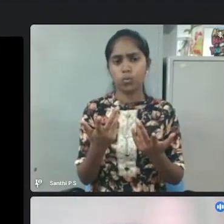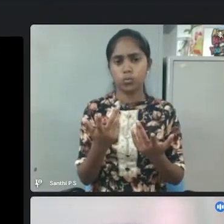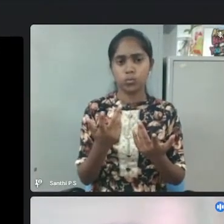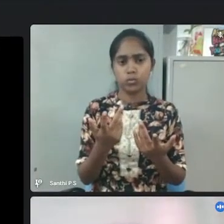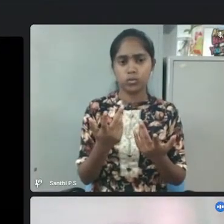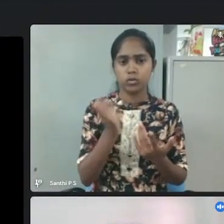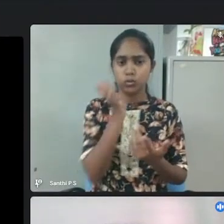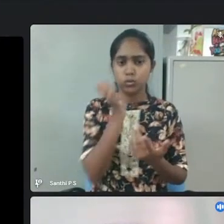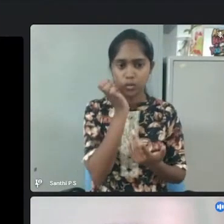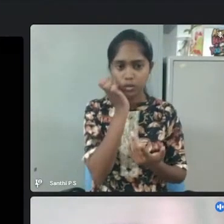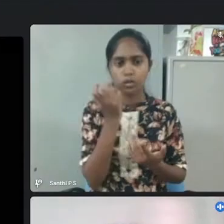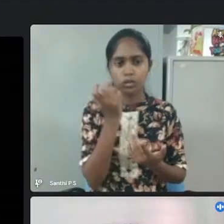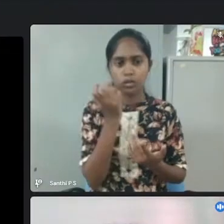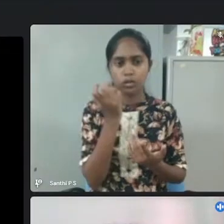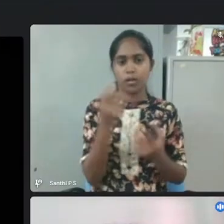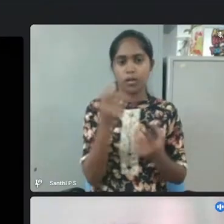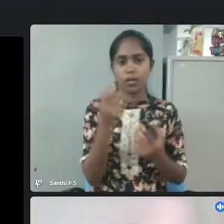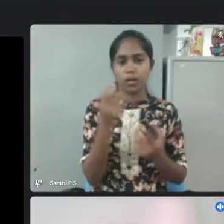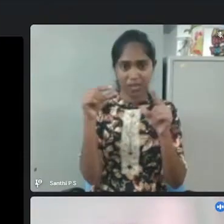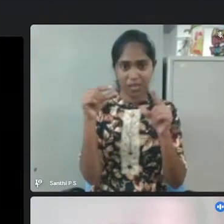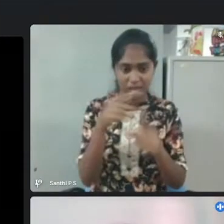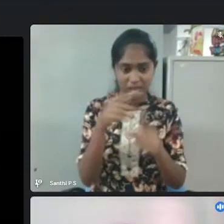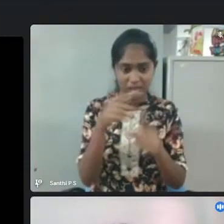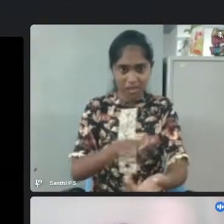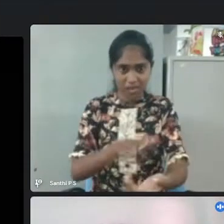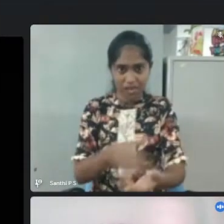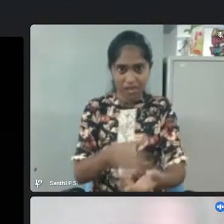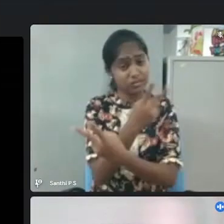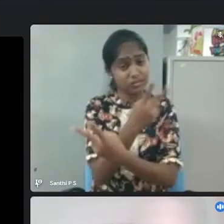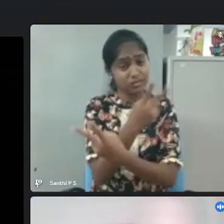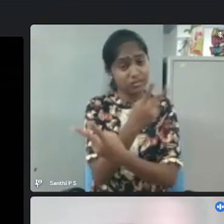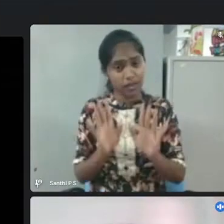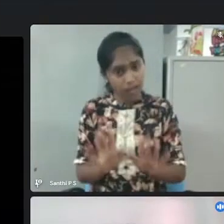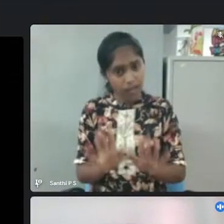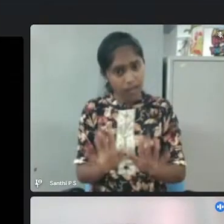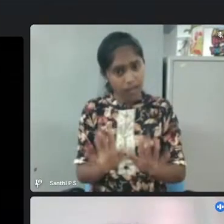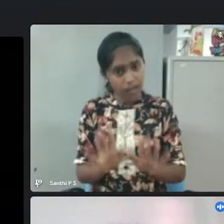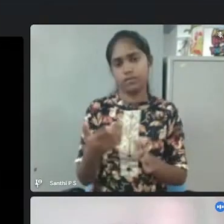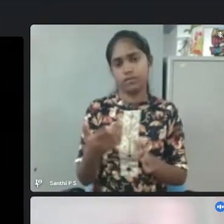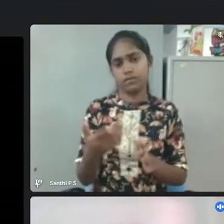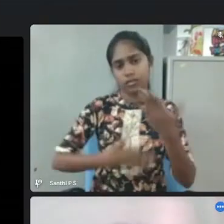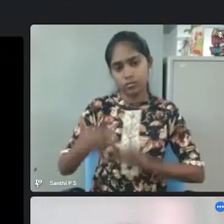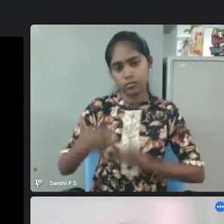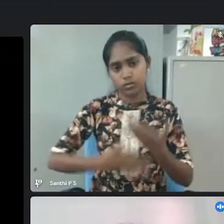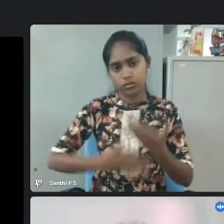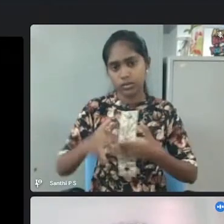രക്തസമ്മർദ്ദം മുതലായ രോഗങ്ങൾക്കും ശരിയായ രീതിയിൽ ചികിത്സ നേടിയില്ലെങ്കിൽ ചിലപ്പോൾ ഇവയെല്ലാം തന്നെ ഭിന്നശേഷി ഉണ്ടാക്കുന്ന